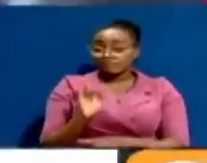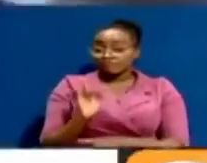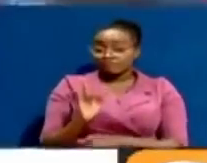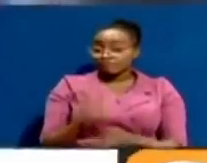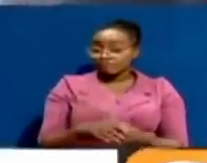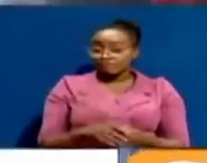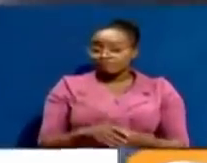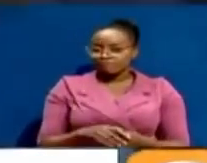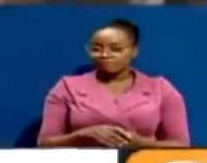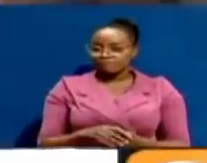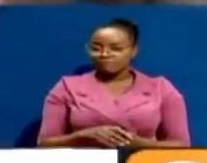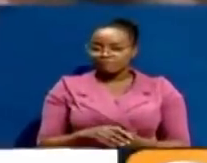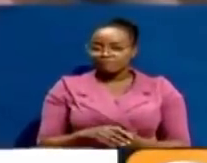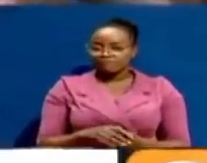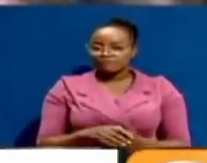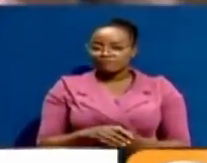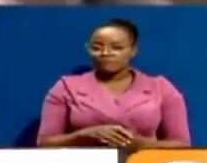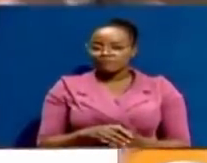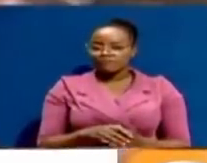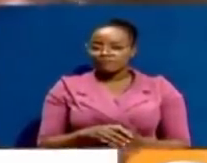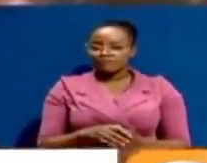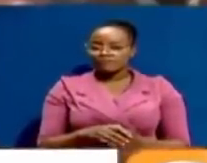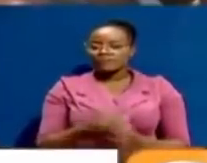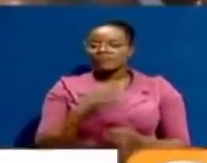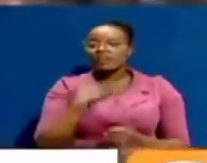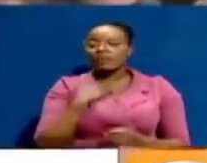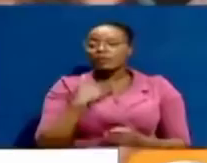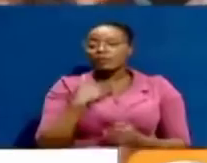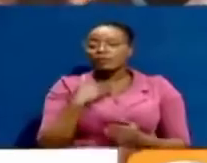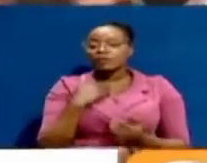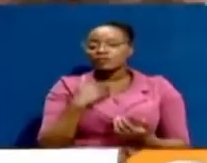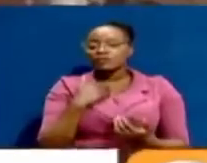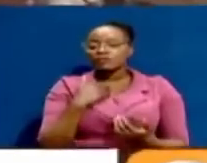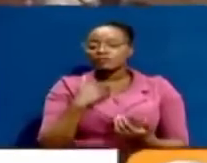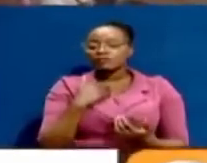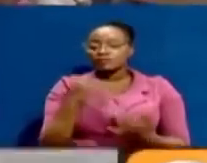Nafasi hii nataka kuwaita MCA wa hapa wote.